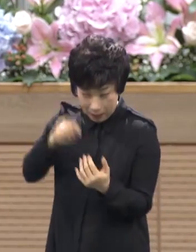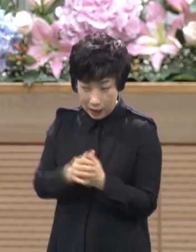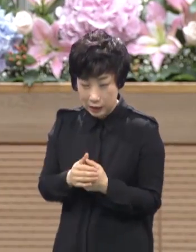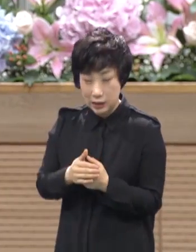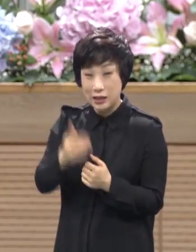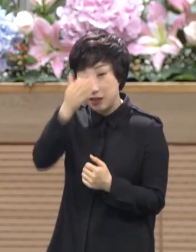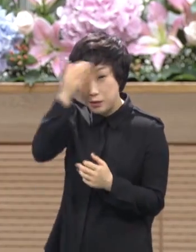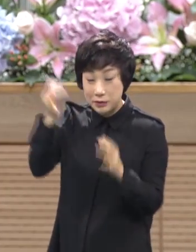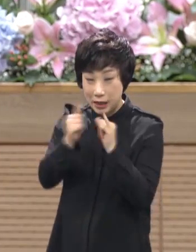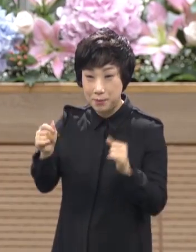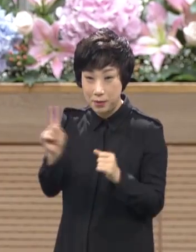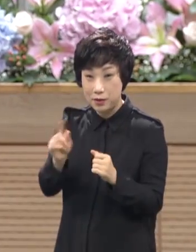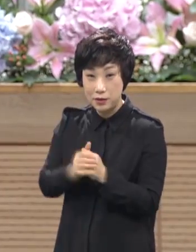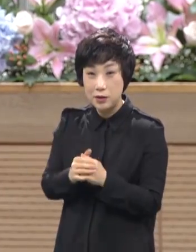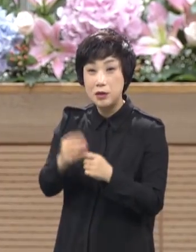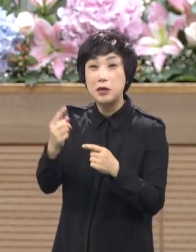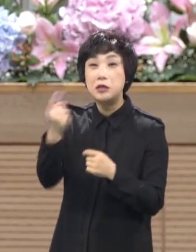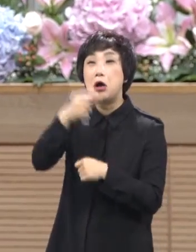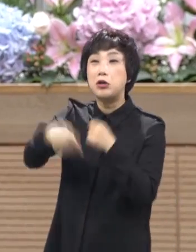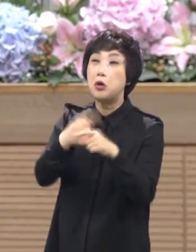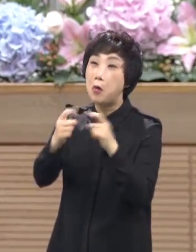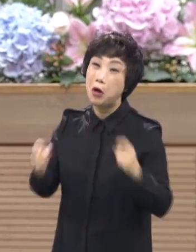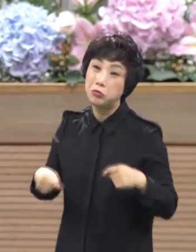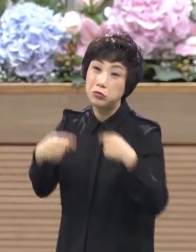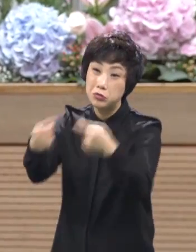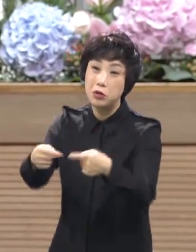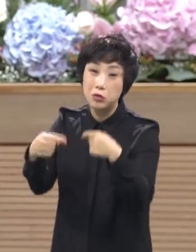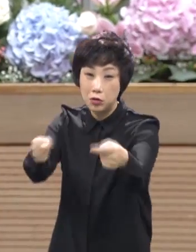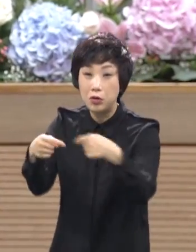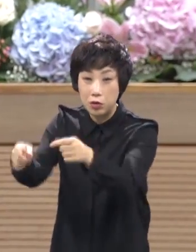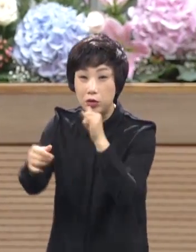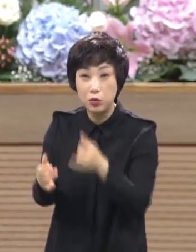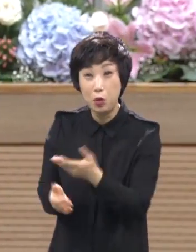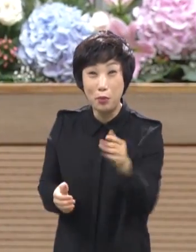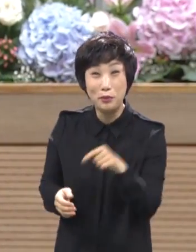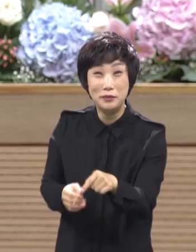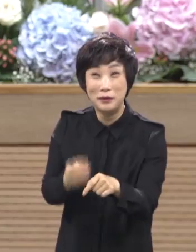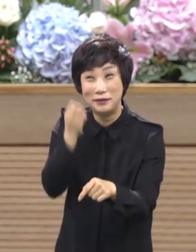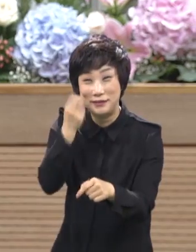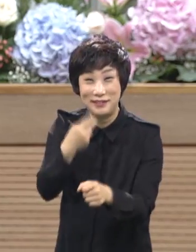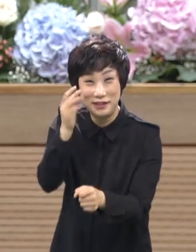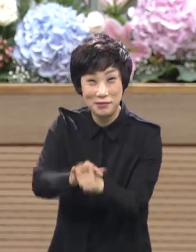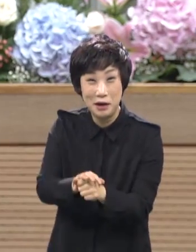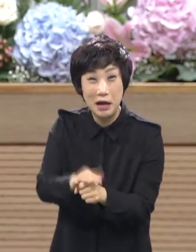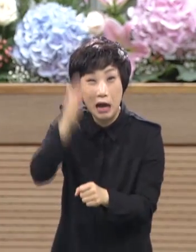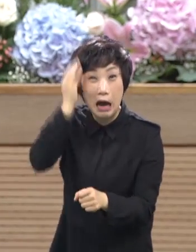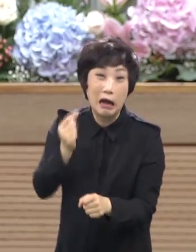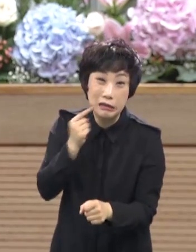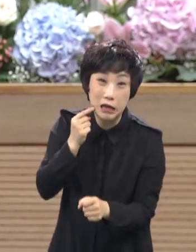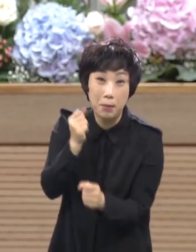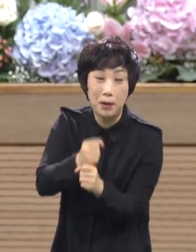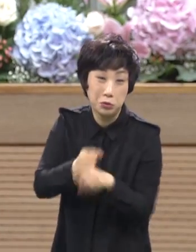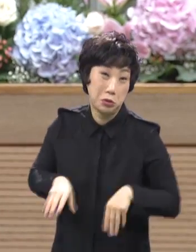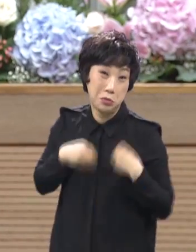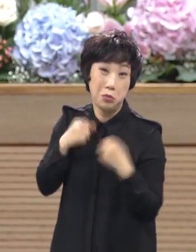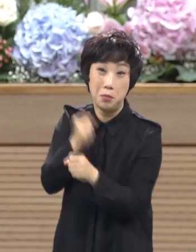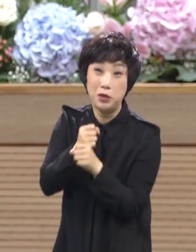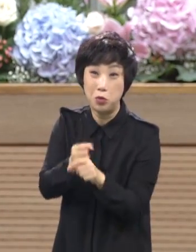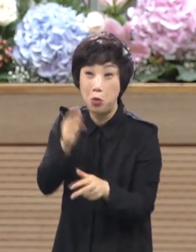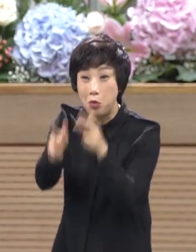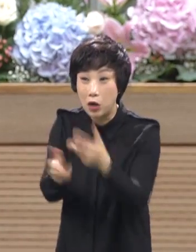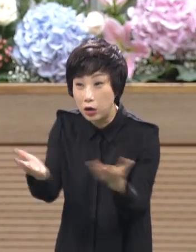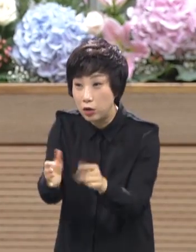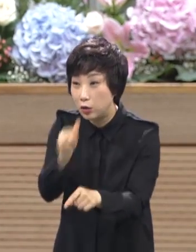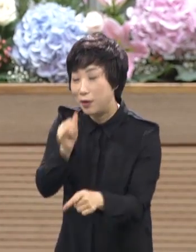또 천년왕국에 들이보냅니다. 뭐 거기 가서 간장 만들고 뭐 모포 만들고 가서 공장에